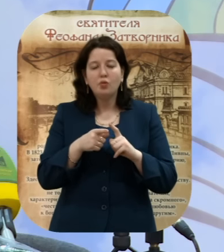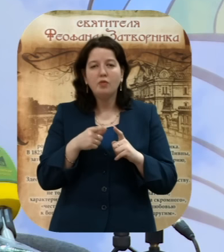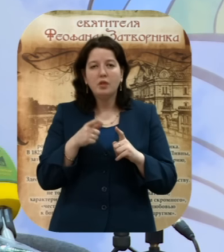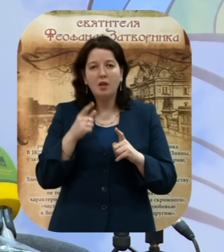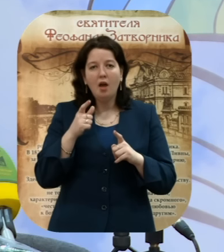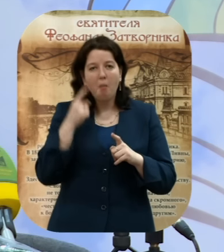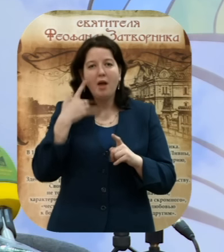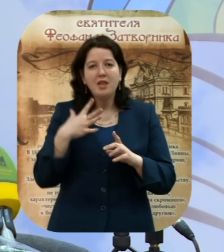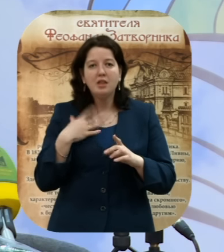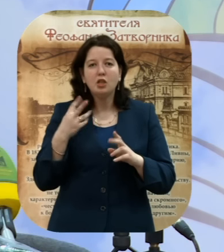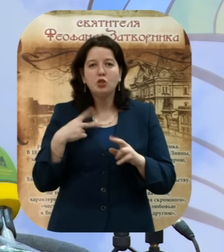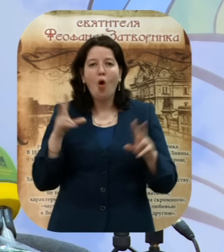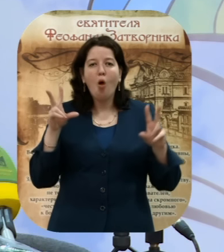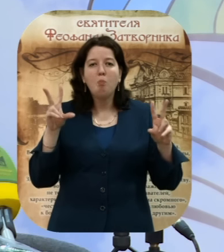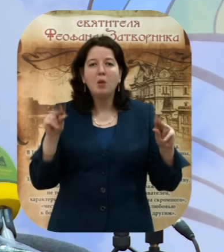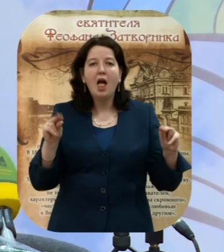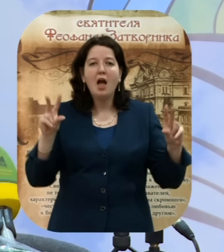нищие духом,